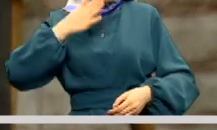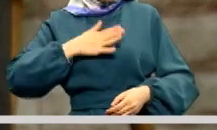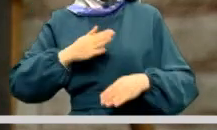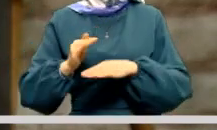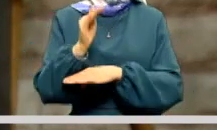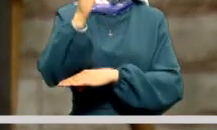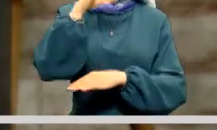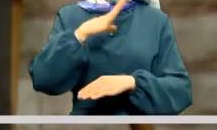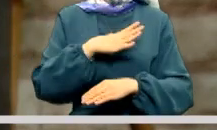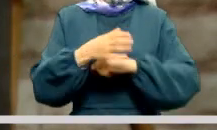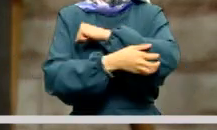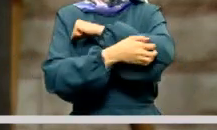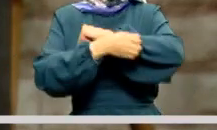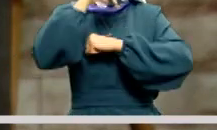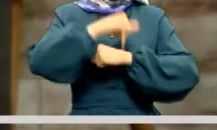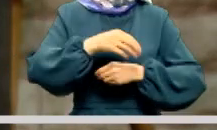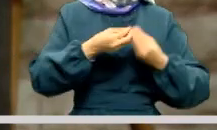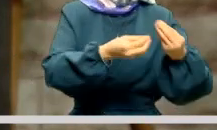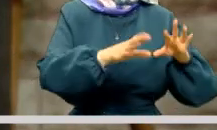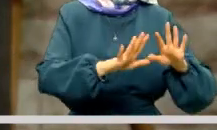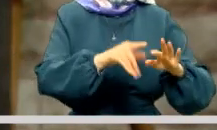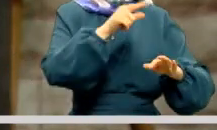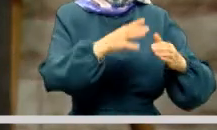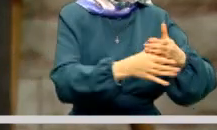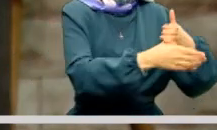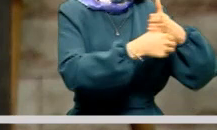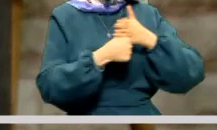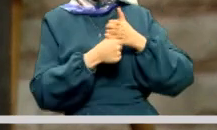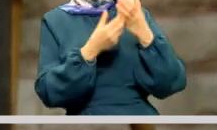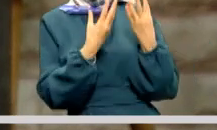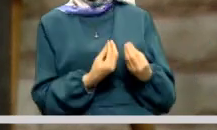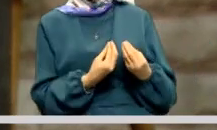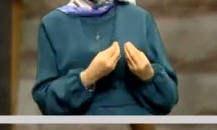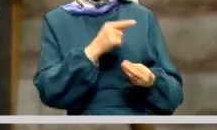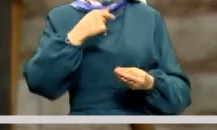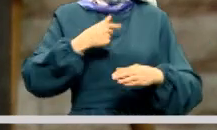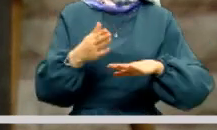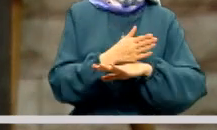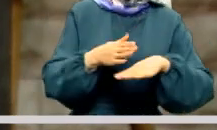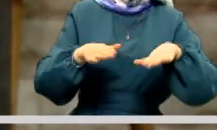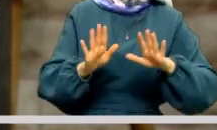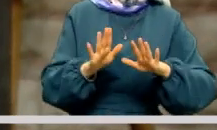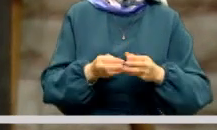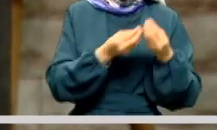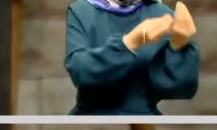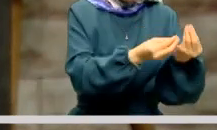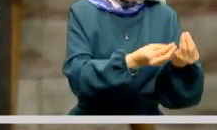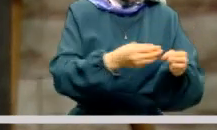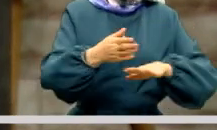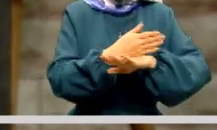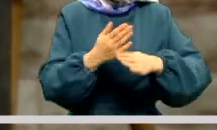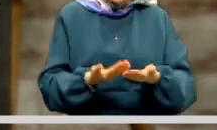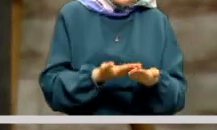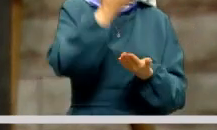böyledir Dolayısıyla fakirin hakkını vermediğimiz zaman gasp etmiş oluyoruz bizim malımız değil verir isek malımız artacak bunu da biliyoruz yani